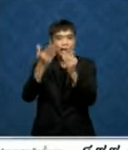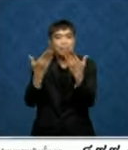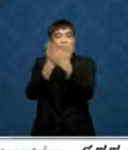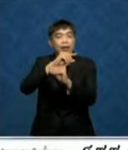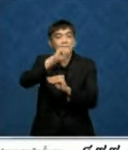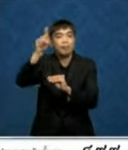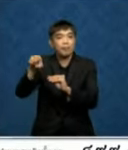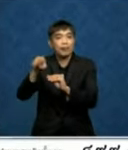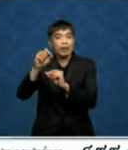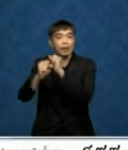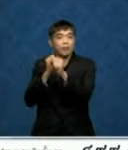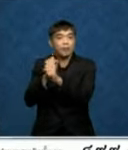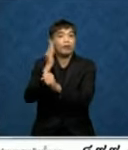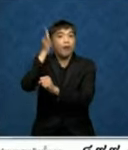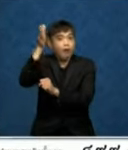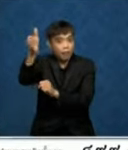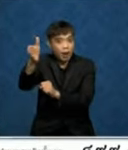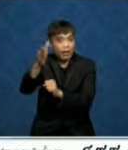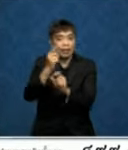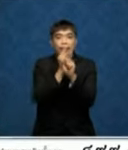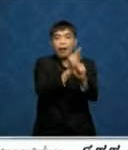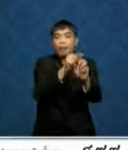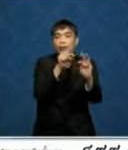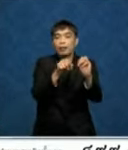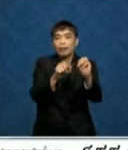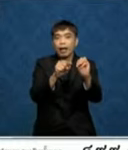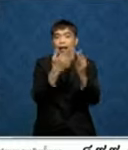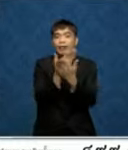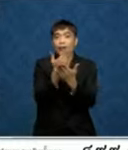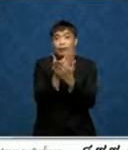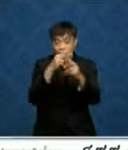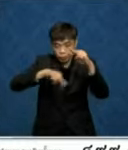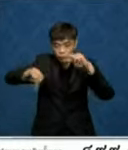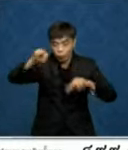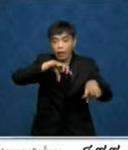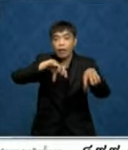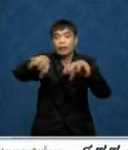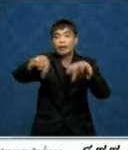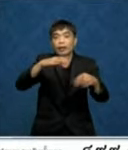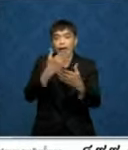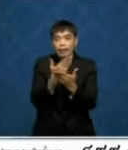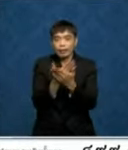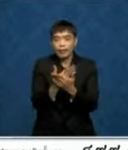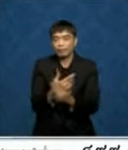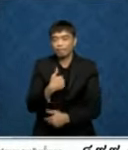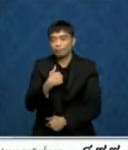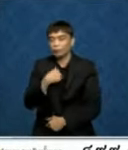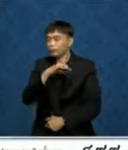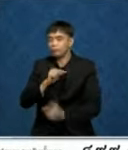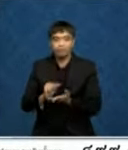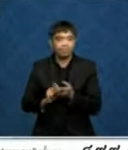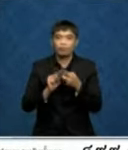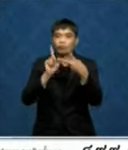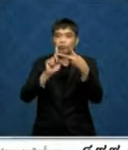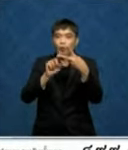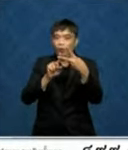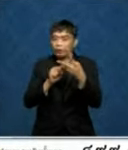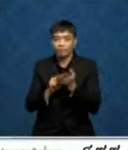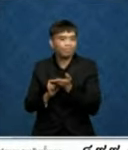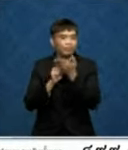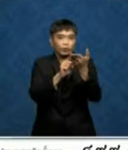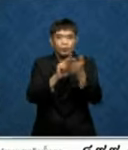า43แห่งพระราชบัญญัติวิธีการงบประมาณนี่จึงเป็นประเด็นที่2ครับท่านประธานที่ผมต้องขอยกขึ้นมาอภิปรายเพื่อแสดงความไม่เห็นด้วย